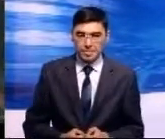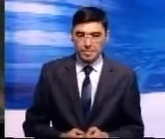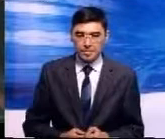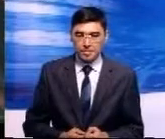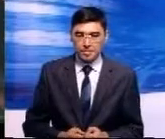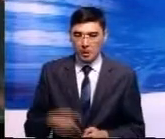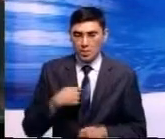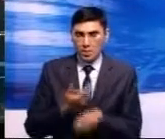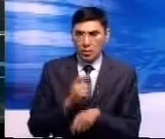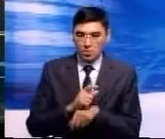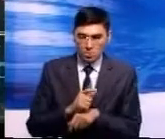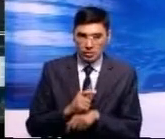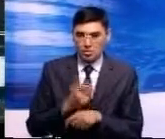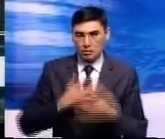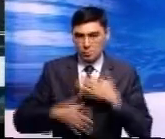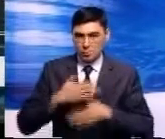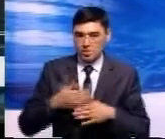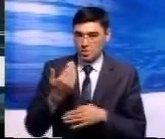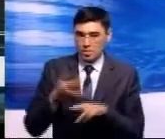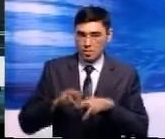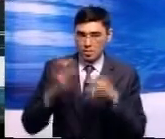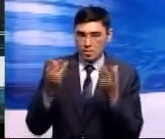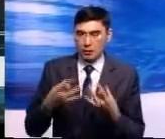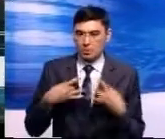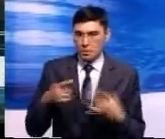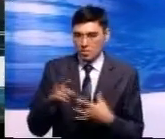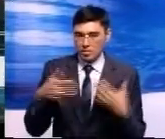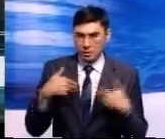С удовольствием поздравляю вас с этим праздником.